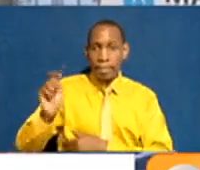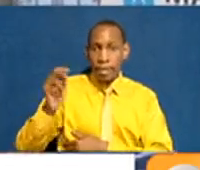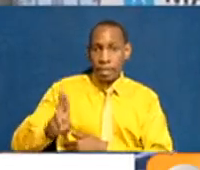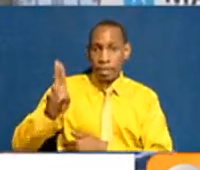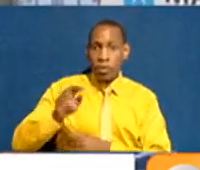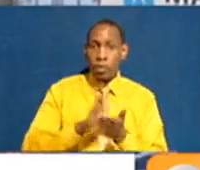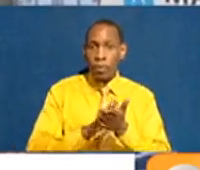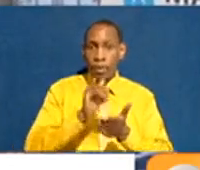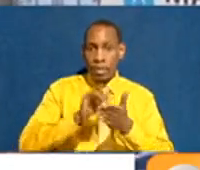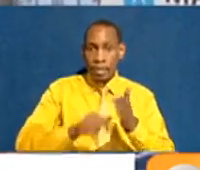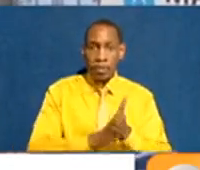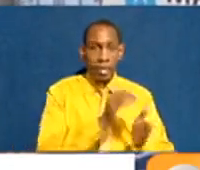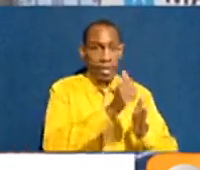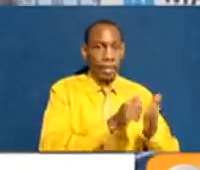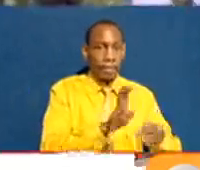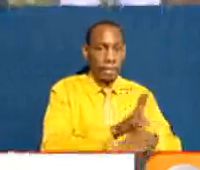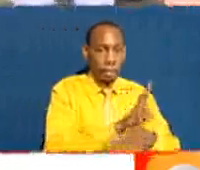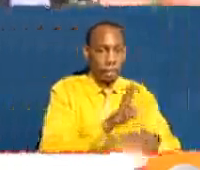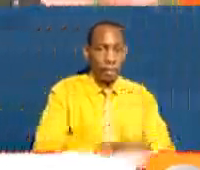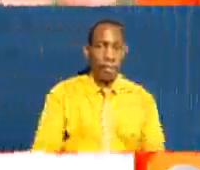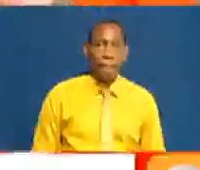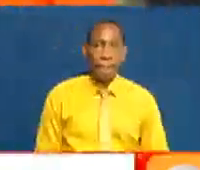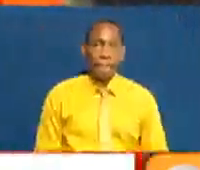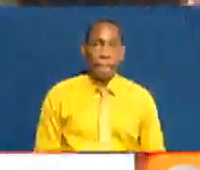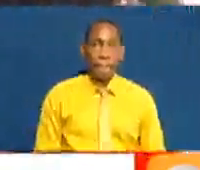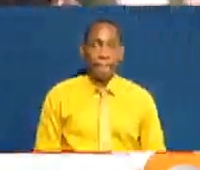Kenyatta kupendekeza ya Naivasha kutumika.